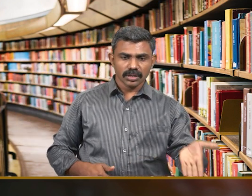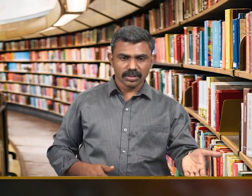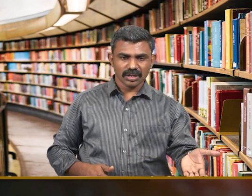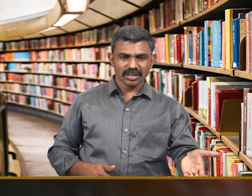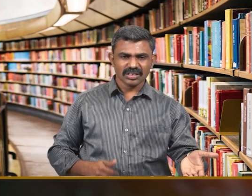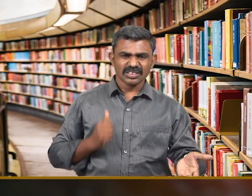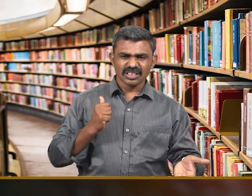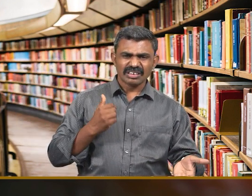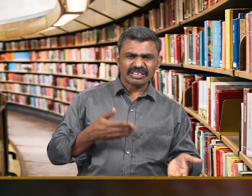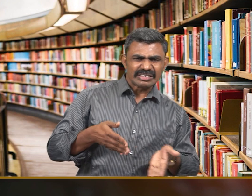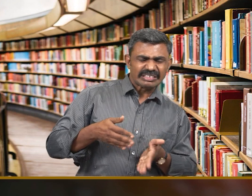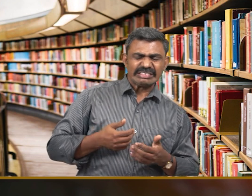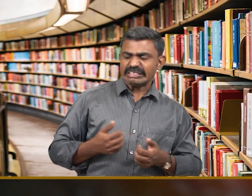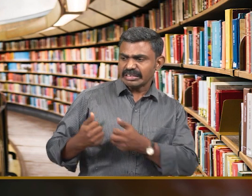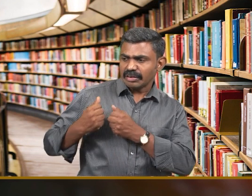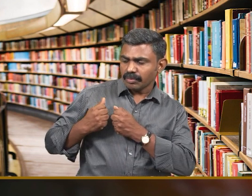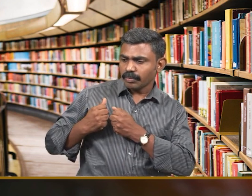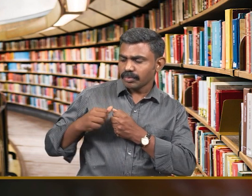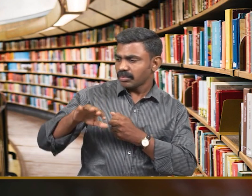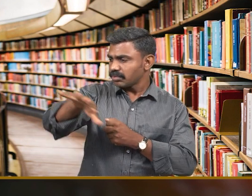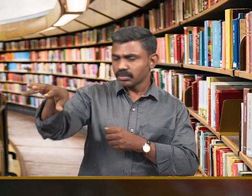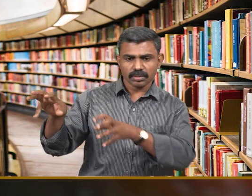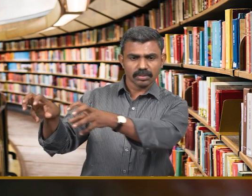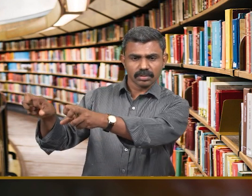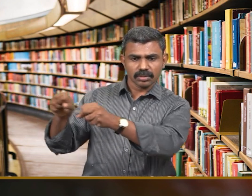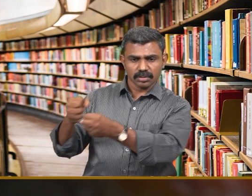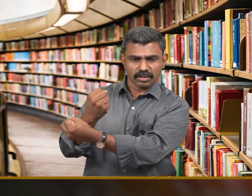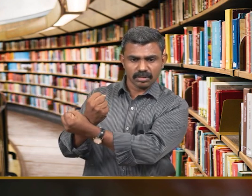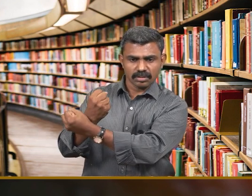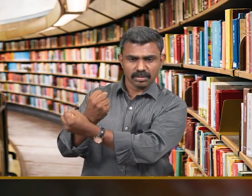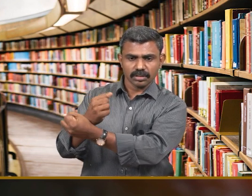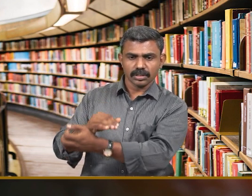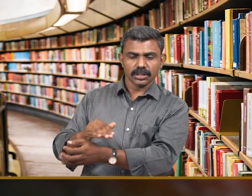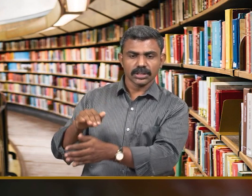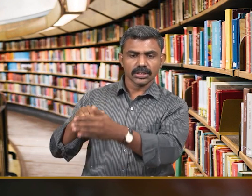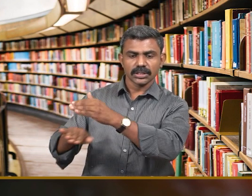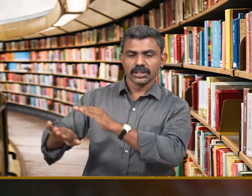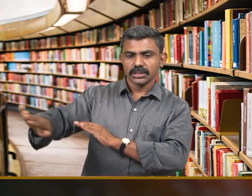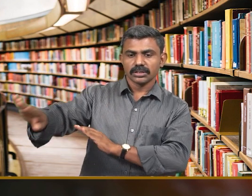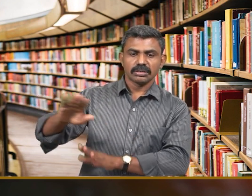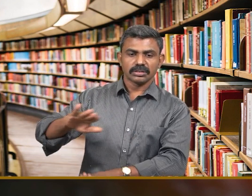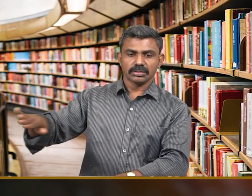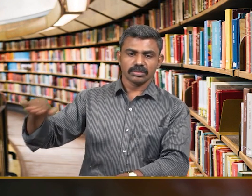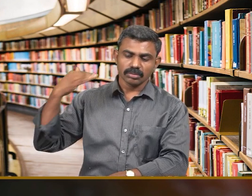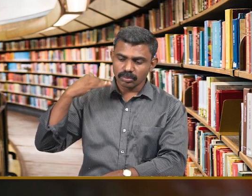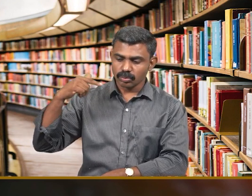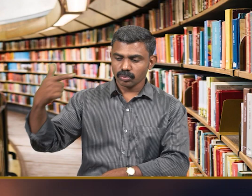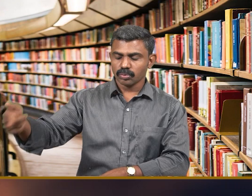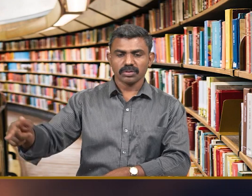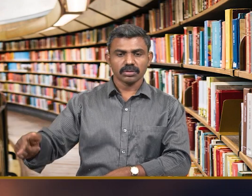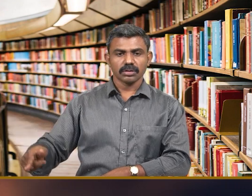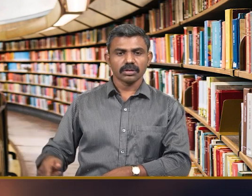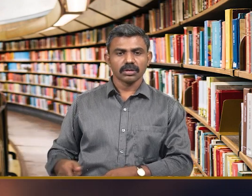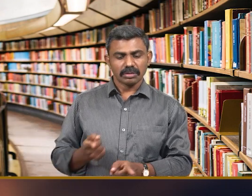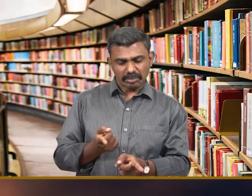யாரெல்லாம் அது அவருக்கு ஆதரவு போராட்டம் பண்ணாங்களோ அவங்க எல்லாத்தையுமே என்ன பண்ணாங்கன்னா கைது செய்து என்ன பண்ணாங்க, சிறையில் அடைச்சி கொல்லப்பட்டாங்க. ஸோ இதுதான் ஒரு பெரிய